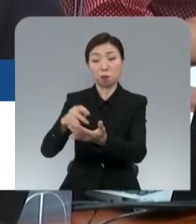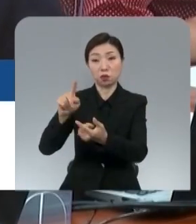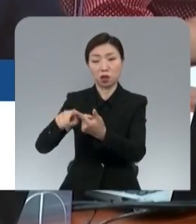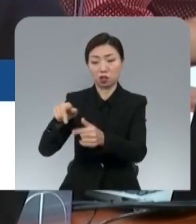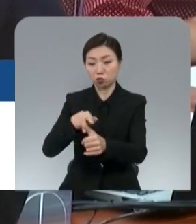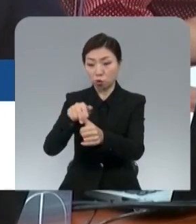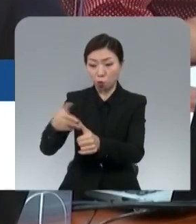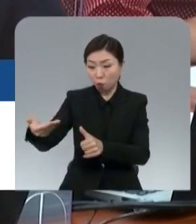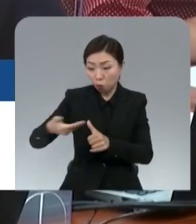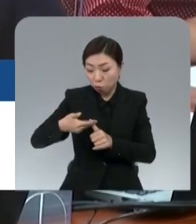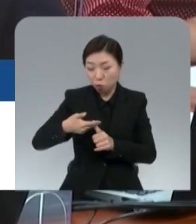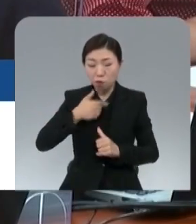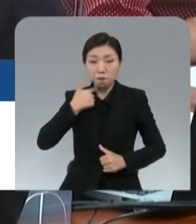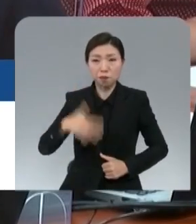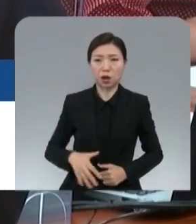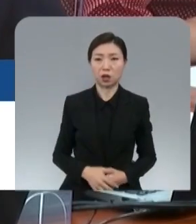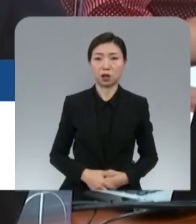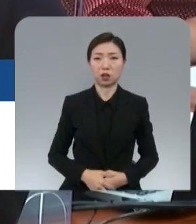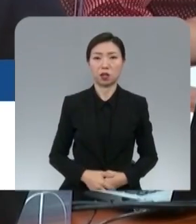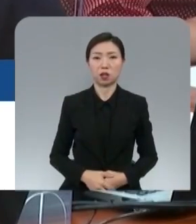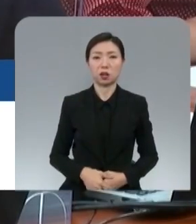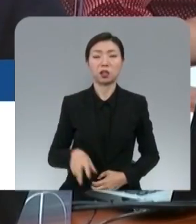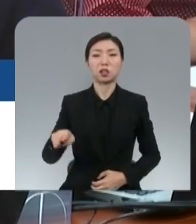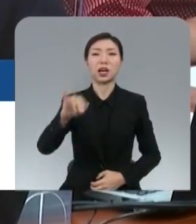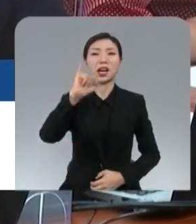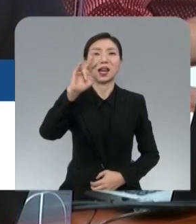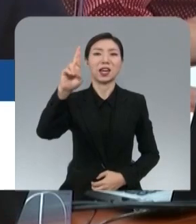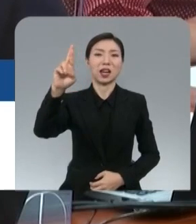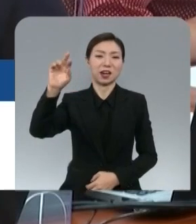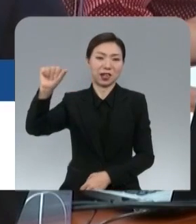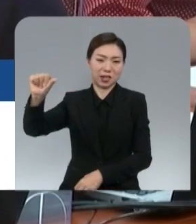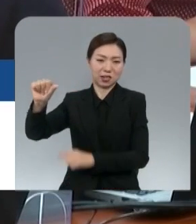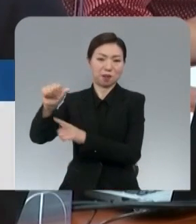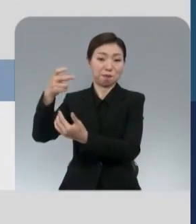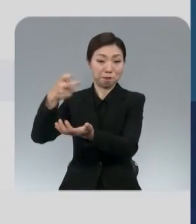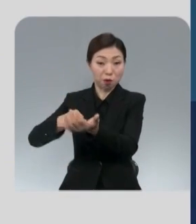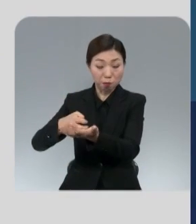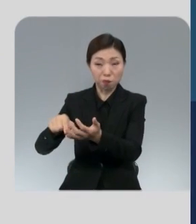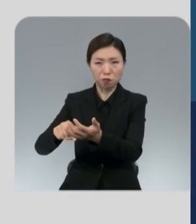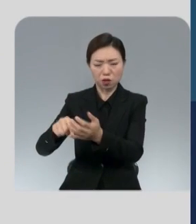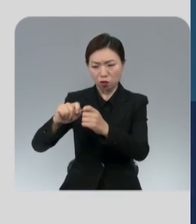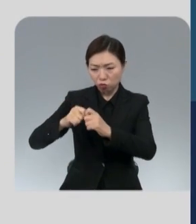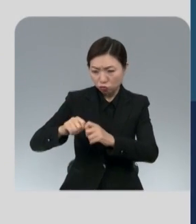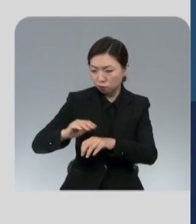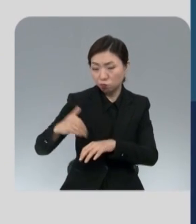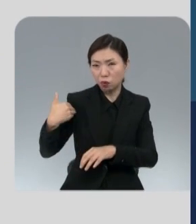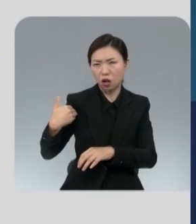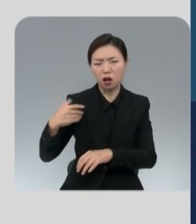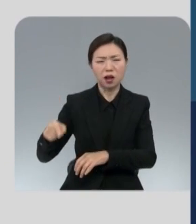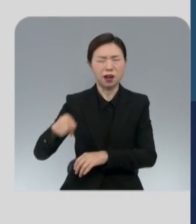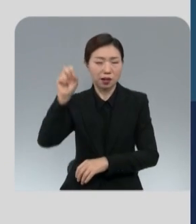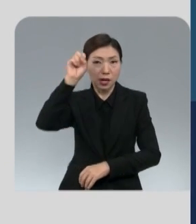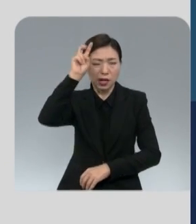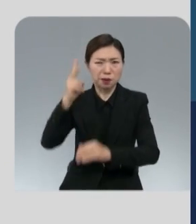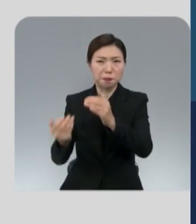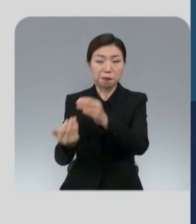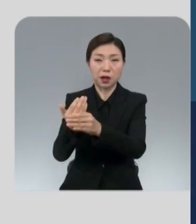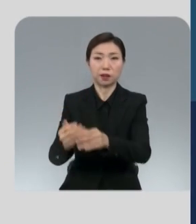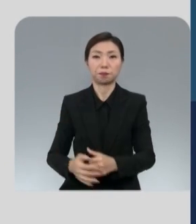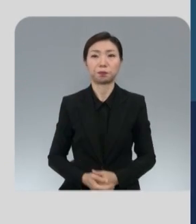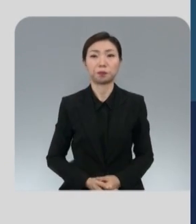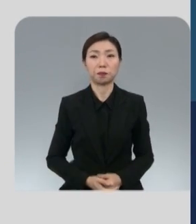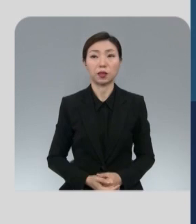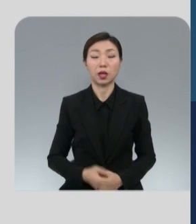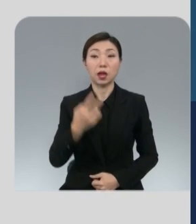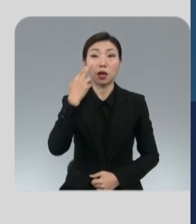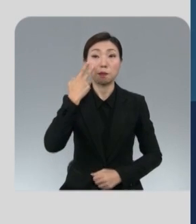저희가 구체적으로 예상은 못했습니다만은 그러니까 이게 갑자기 이루어졌습니다. 인플레이션 감축법이 미국 상원을 통과한